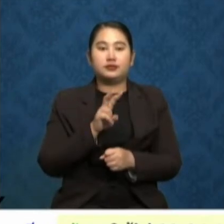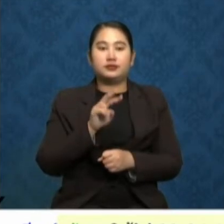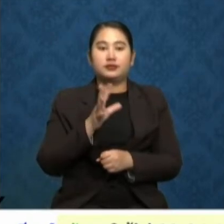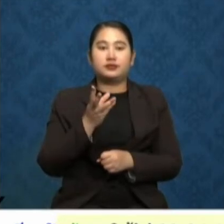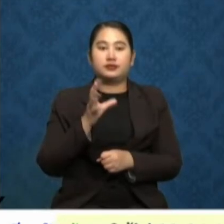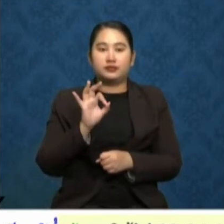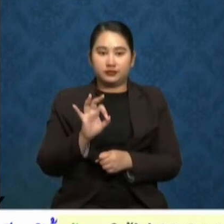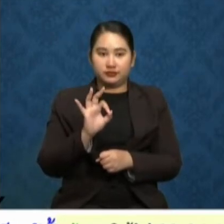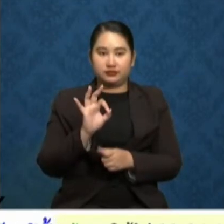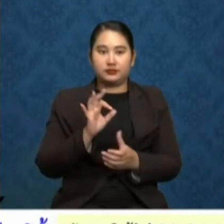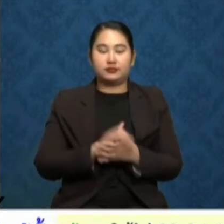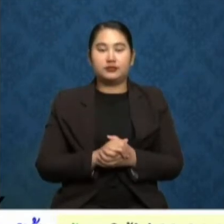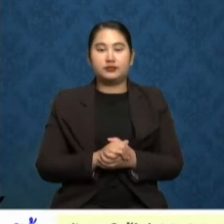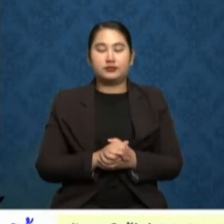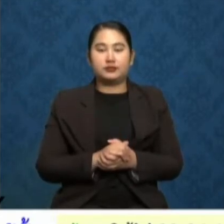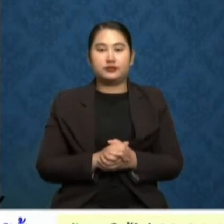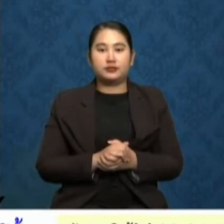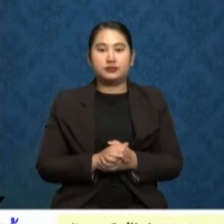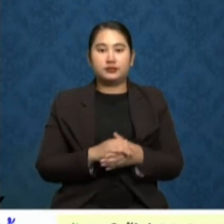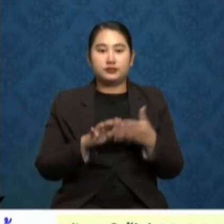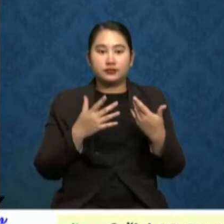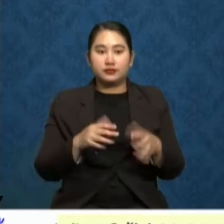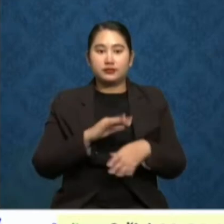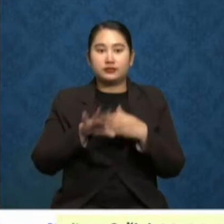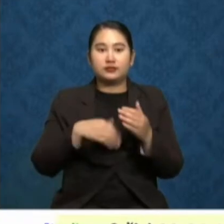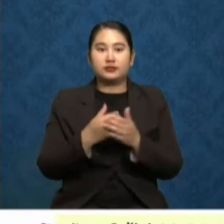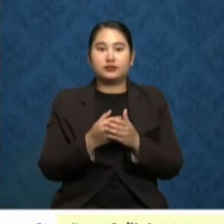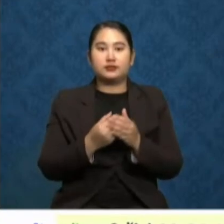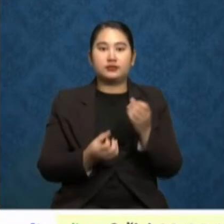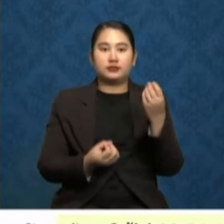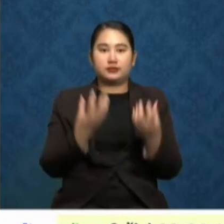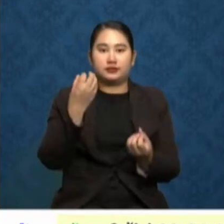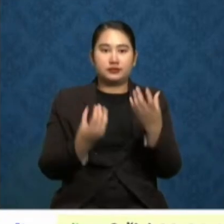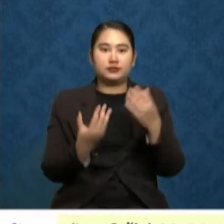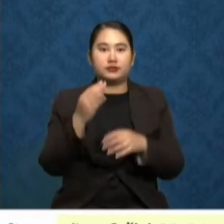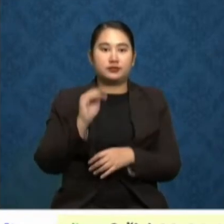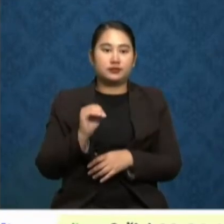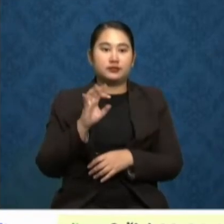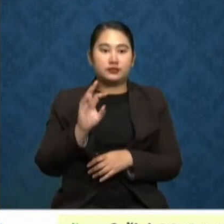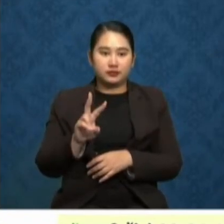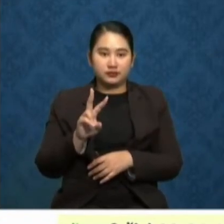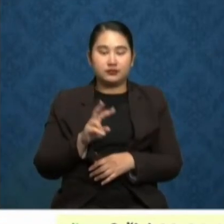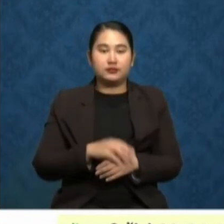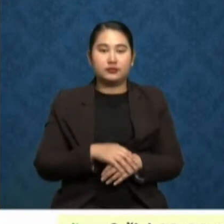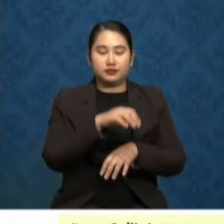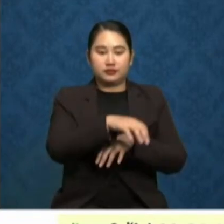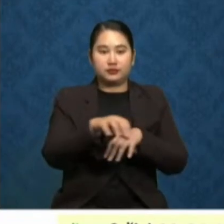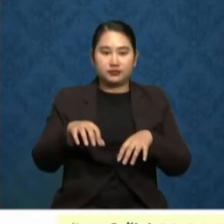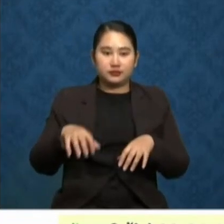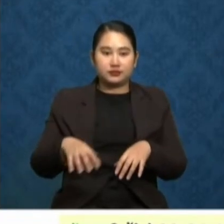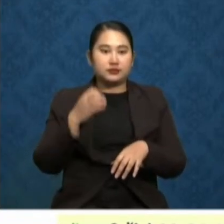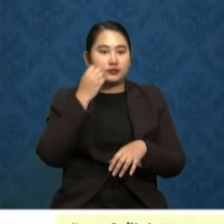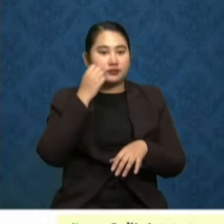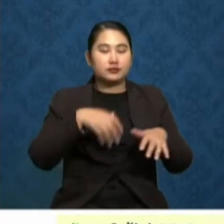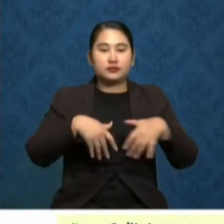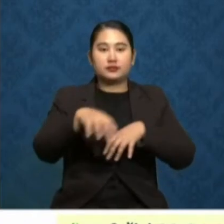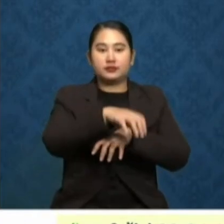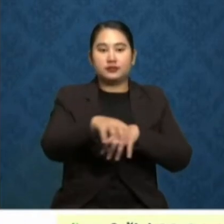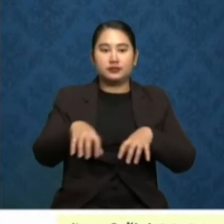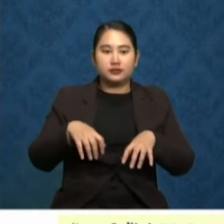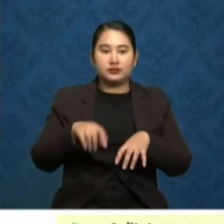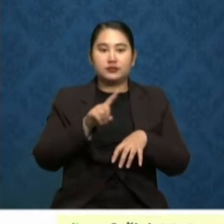169จำนวนทั้หมด 42ป่าอนุรักษ์ 331 หมู่บ้านนะครับ